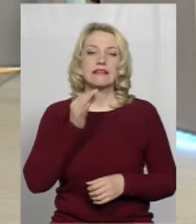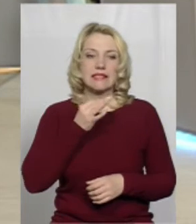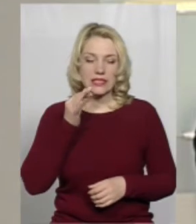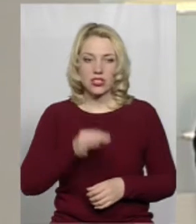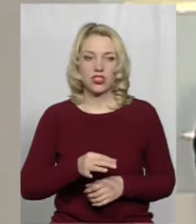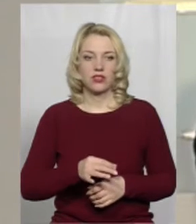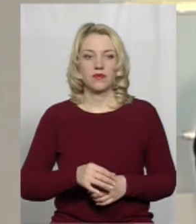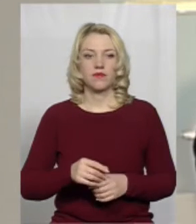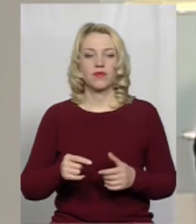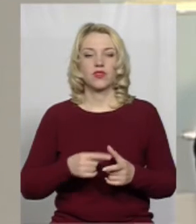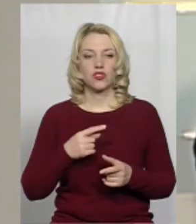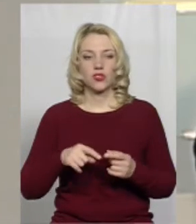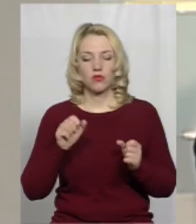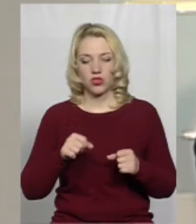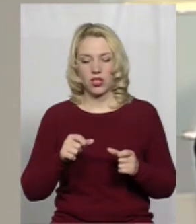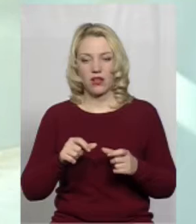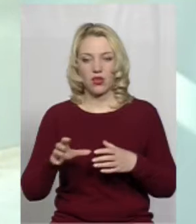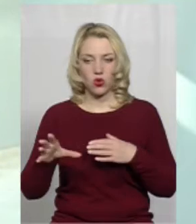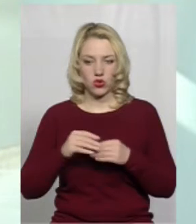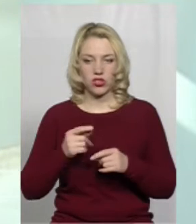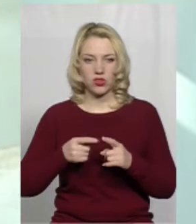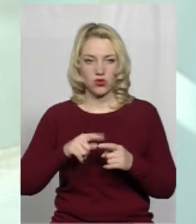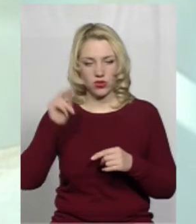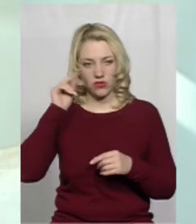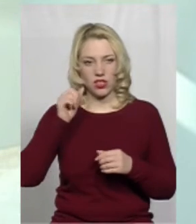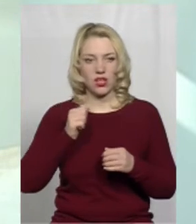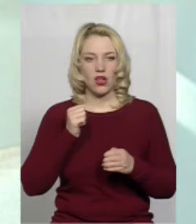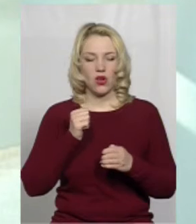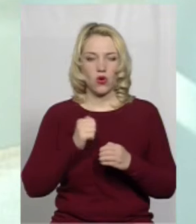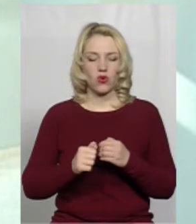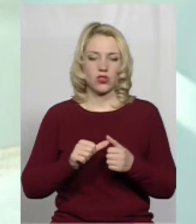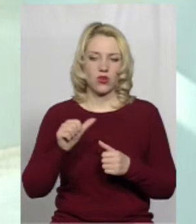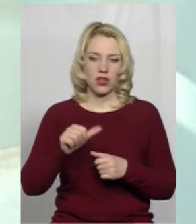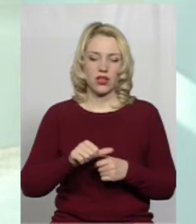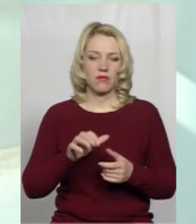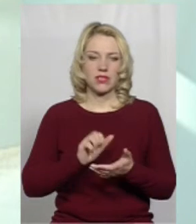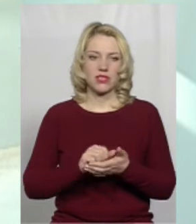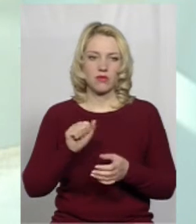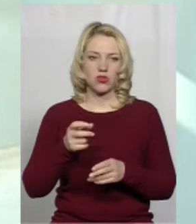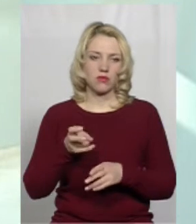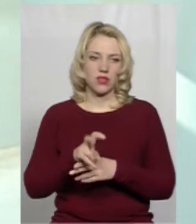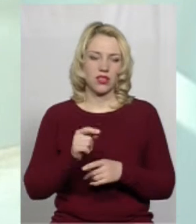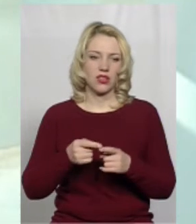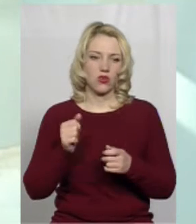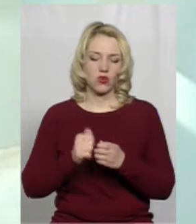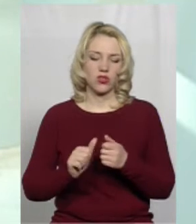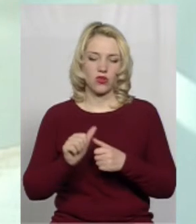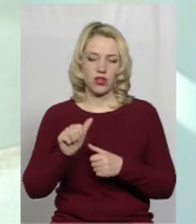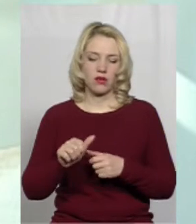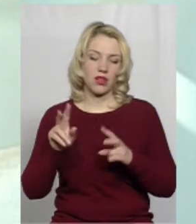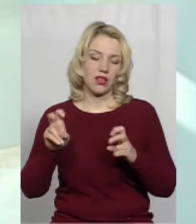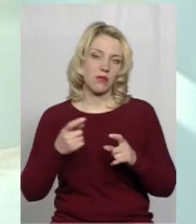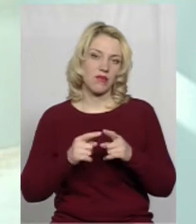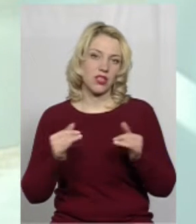Скажіть, як, ще можна долучитися до навчання? Так, зараз можна. Кожне окреме заняття, воно можна прийти, і воно, кожна окрема тема